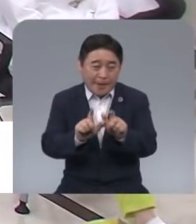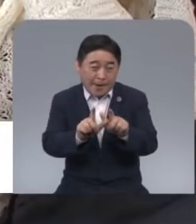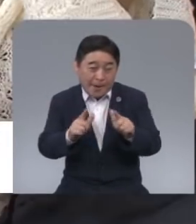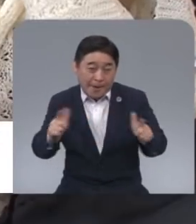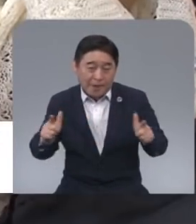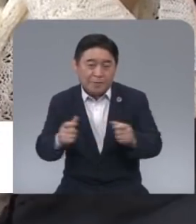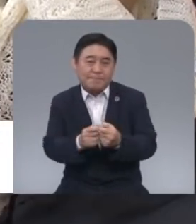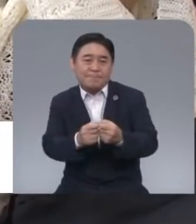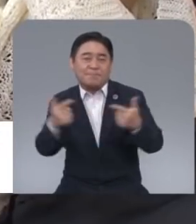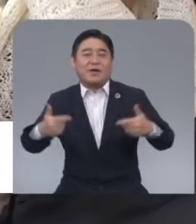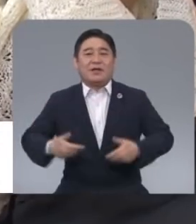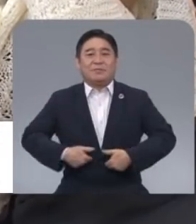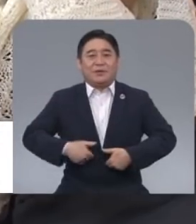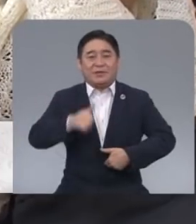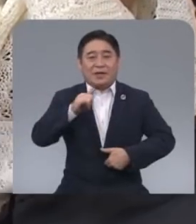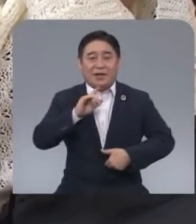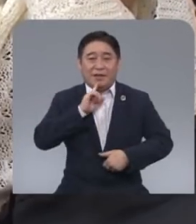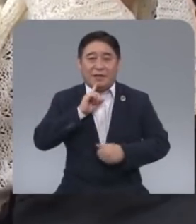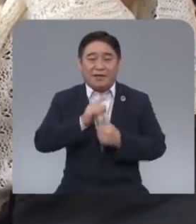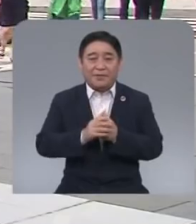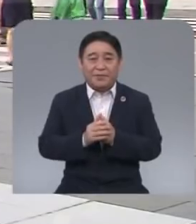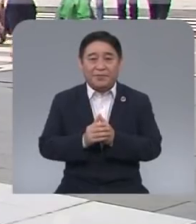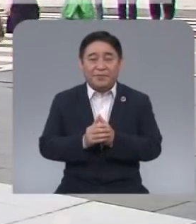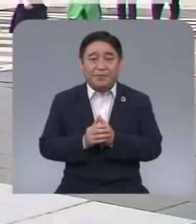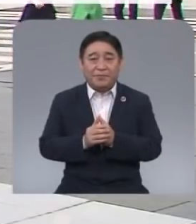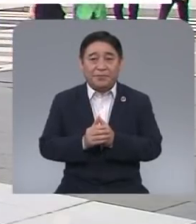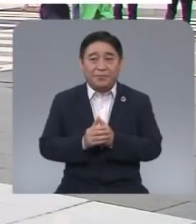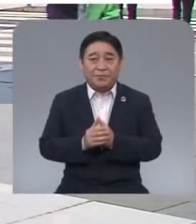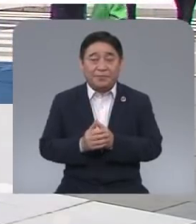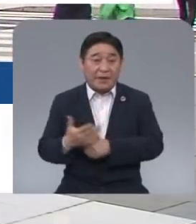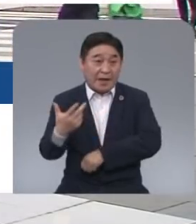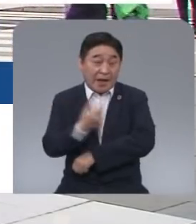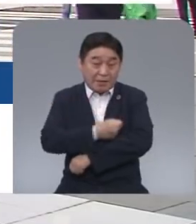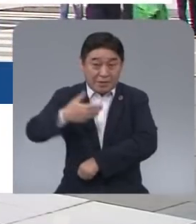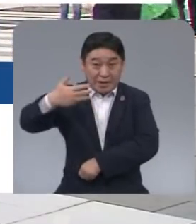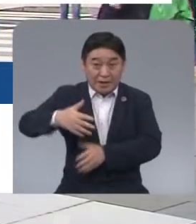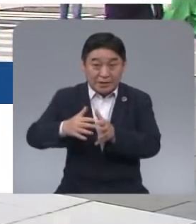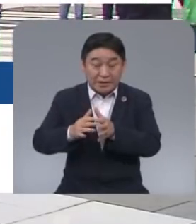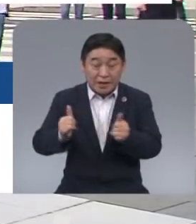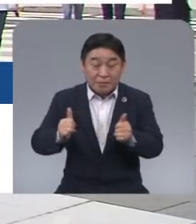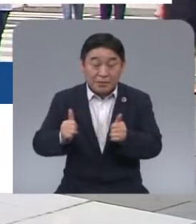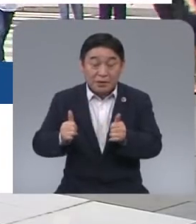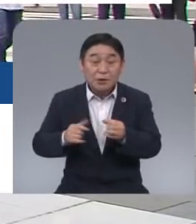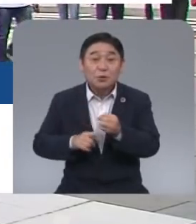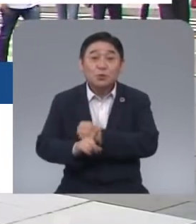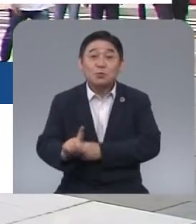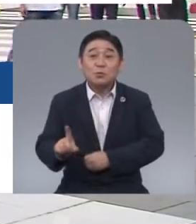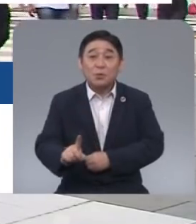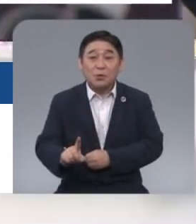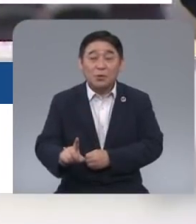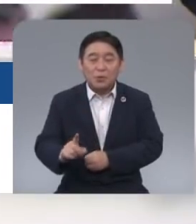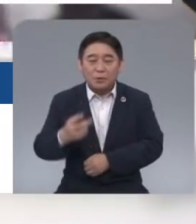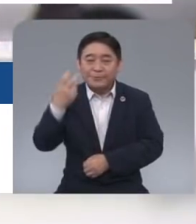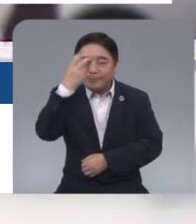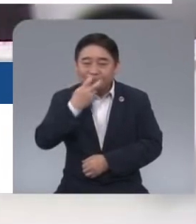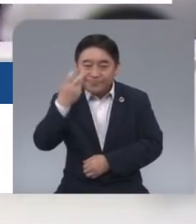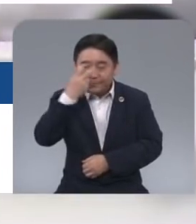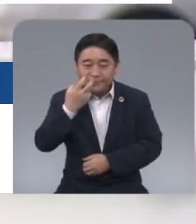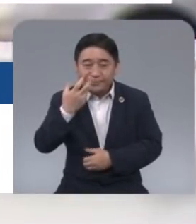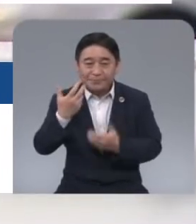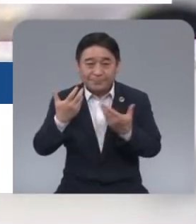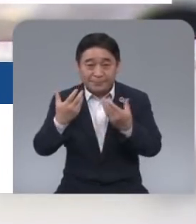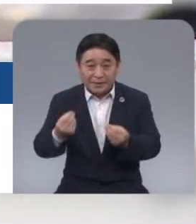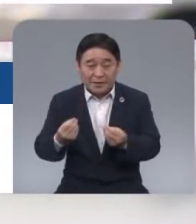다양하게 확대할 필요가 있다는 지적입니다. 접종 안 받는 분들이 왜 안 받는지 이유를